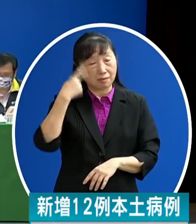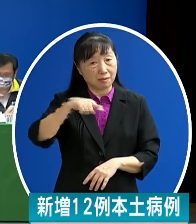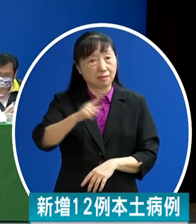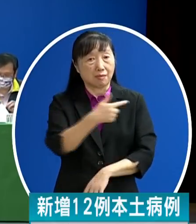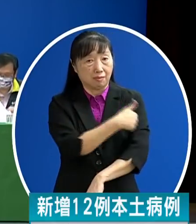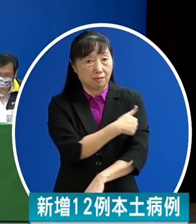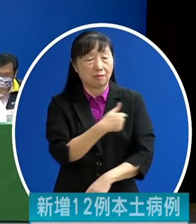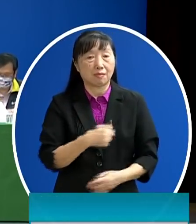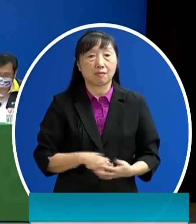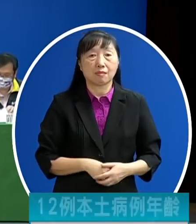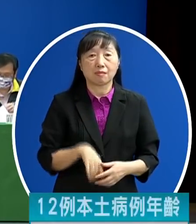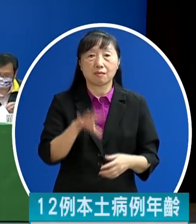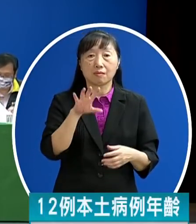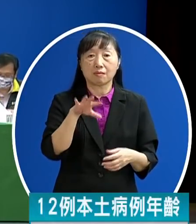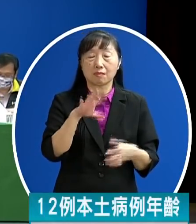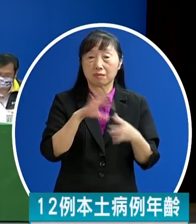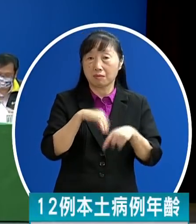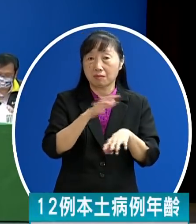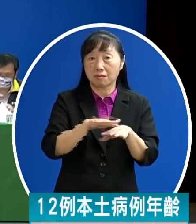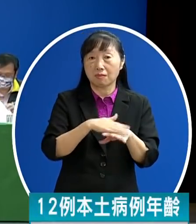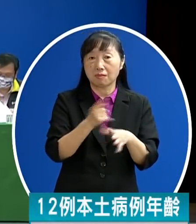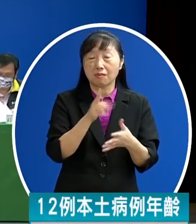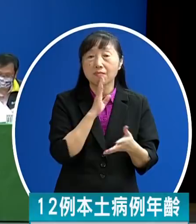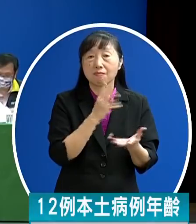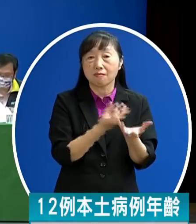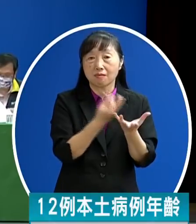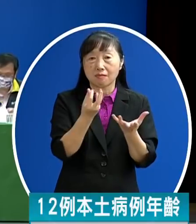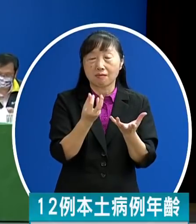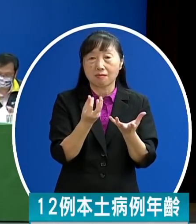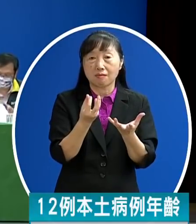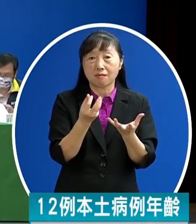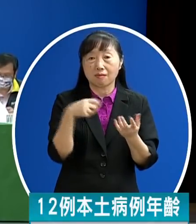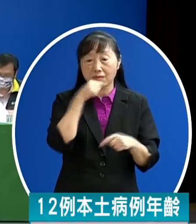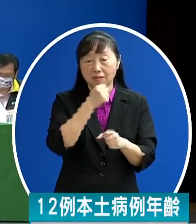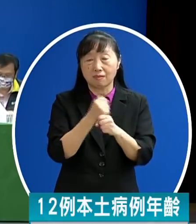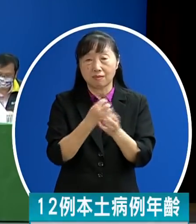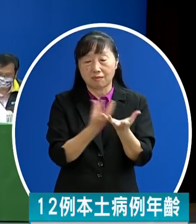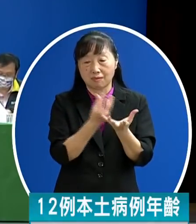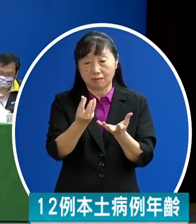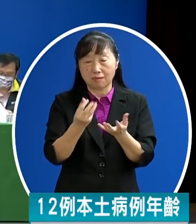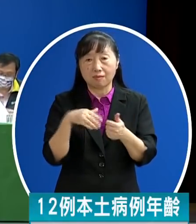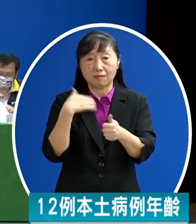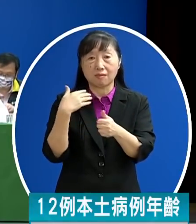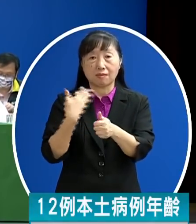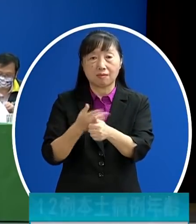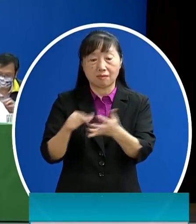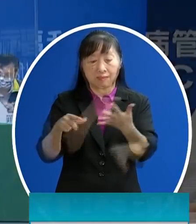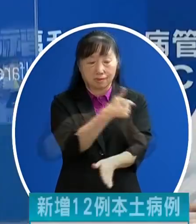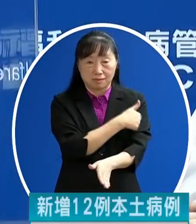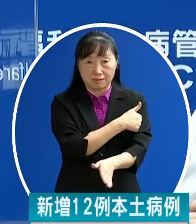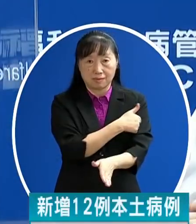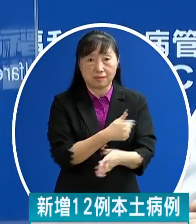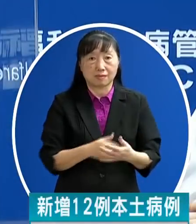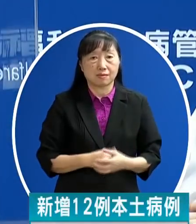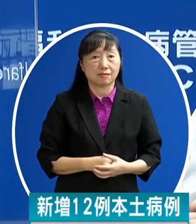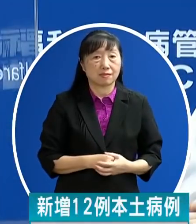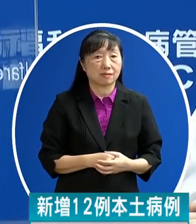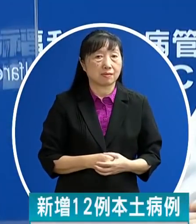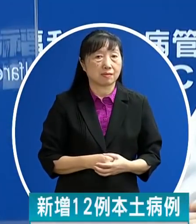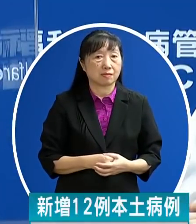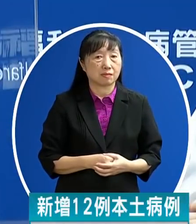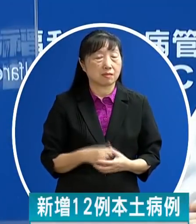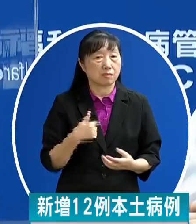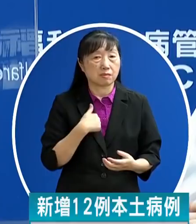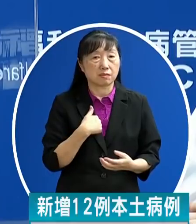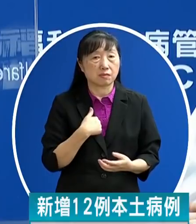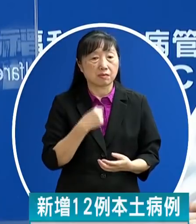有办法可能会先释出少部分的到第五轮，然后先少部分来打？那如果不会的话，考量点是什么？ 好，我们大致上